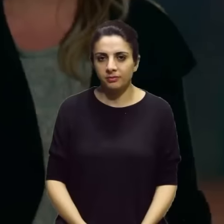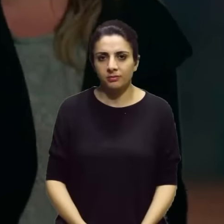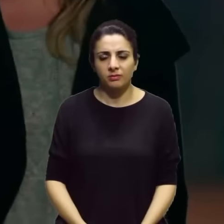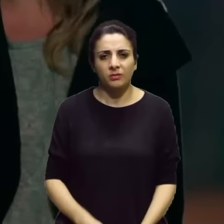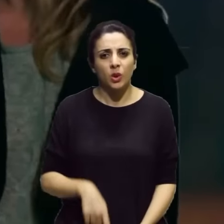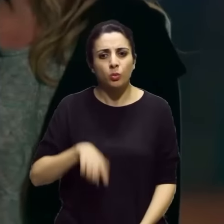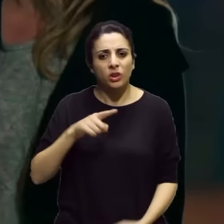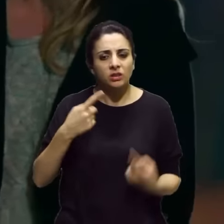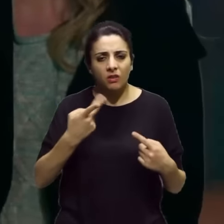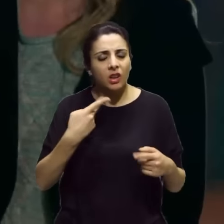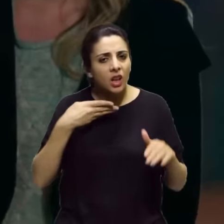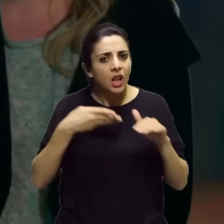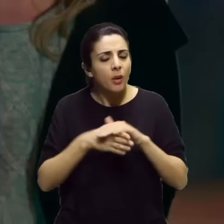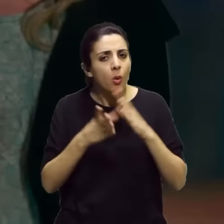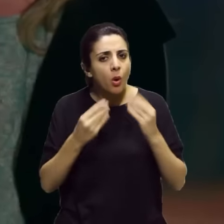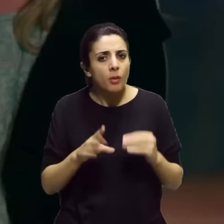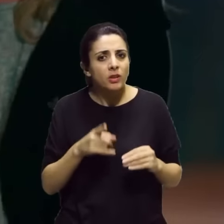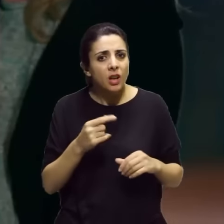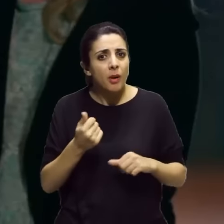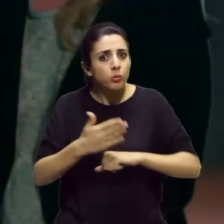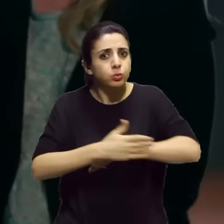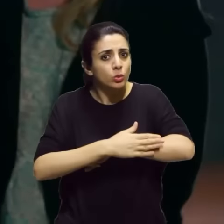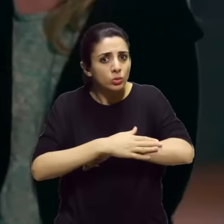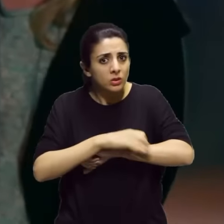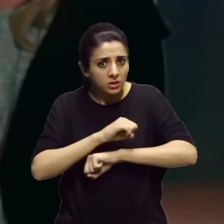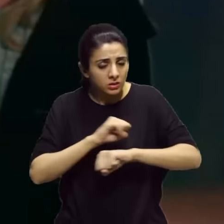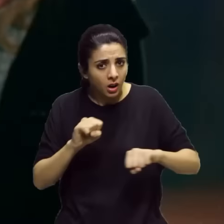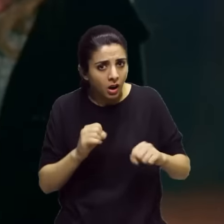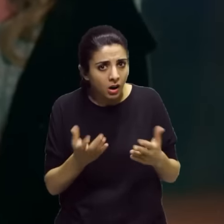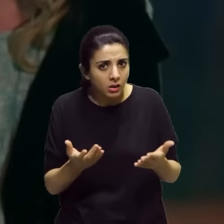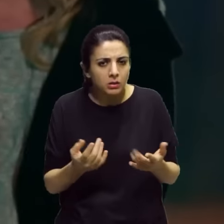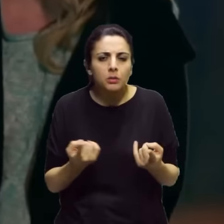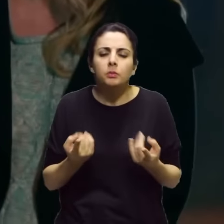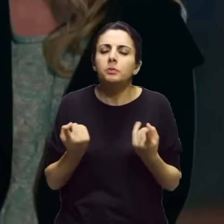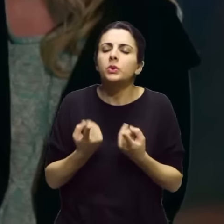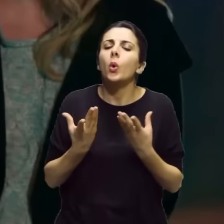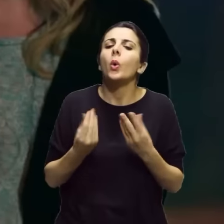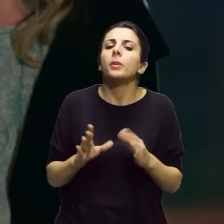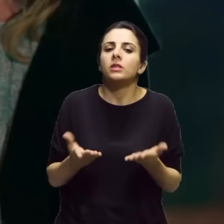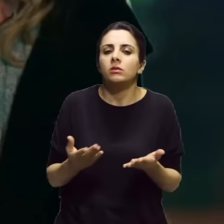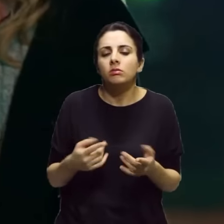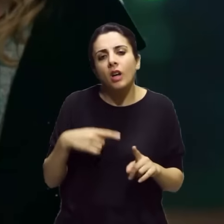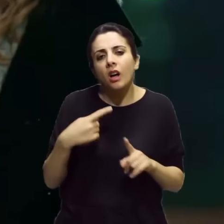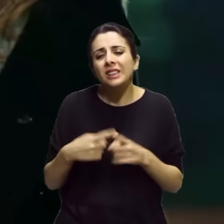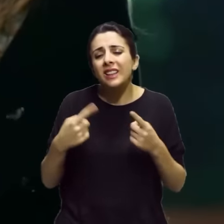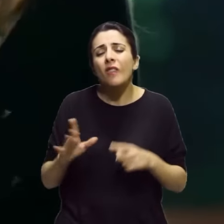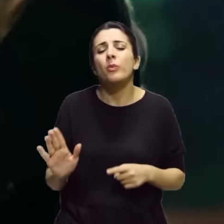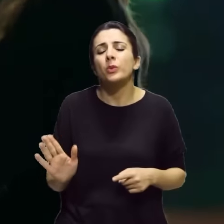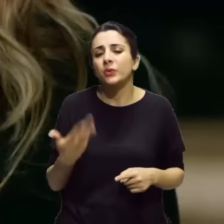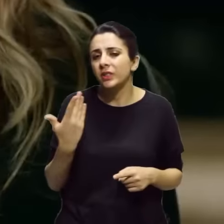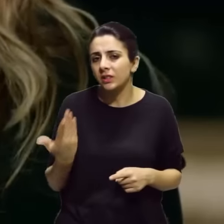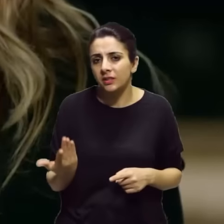Ya biz bugünkü sınava giremedik. Ya senin bursuna bir şey olmasın. Hiçbir şey olmaz ya. Ayrıca sınavı hiç dert